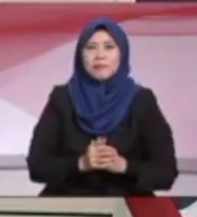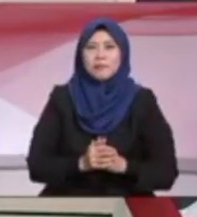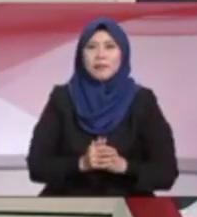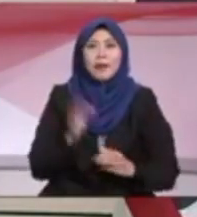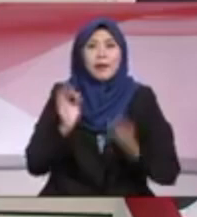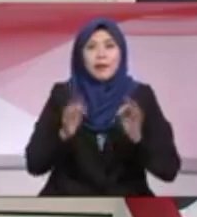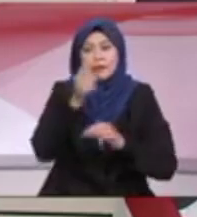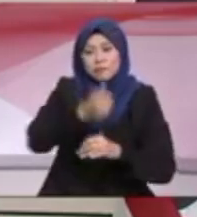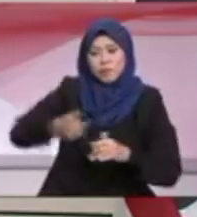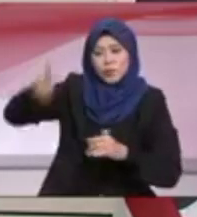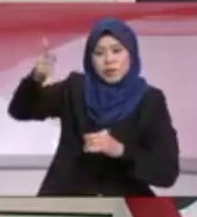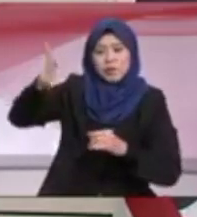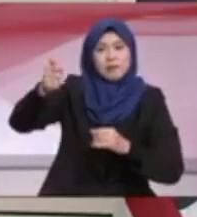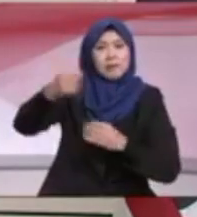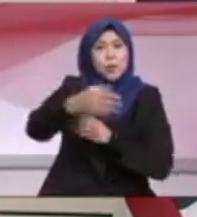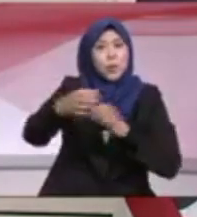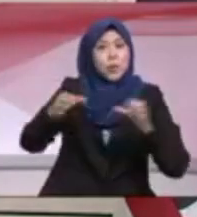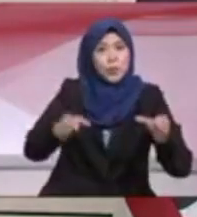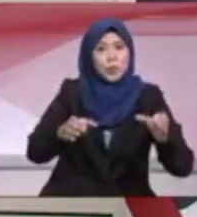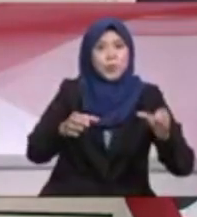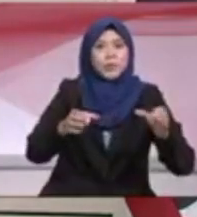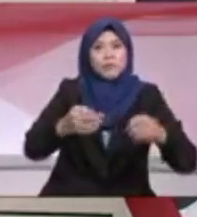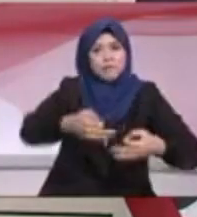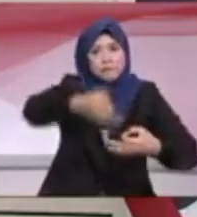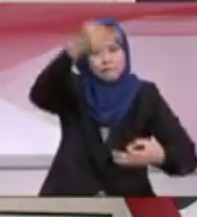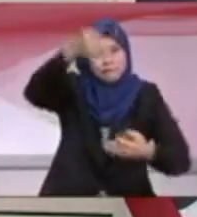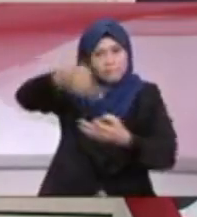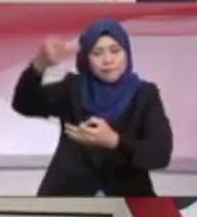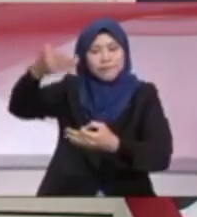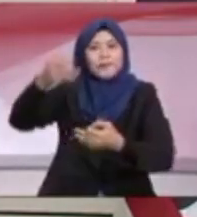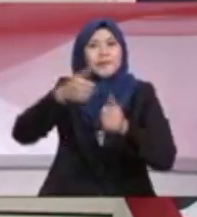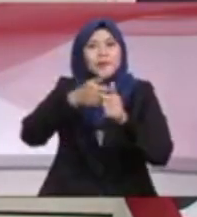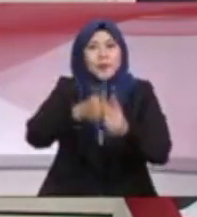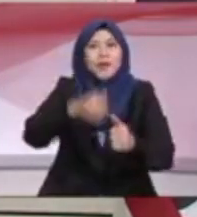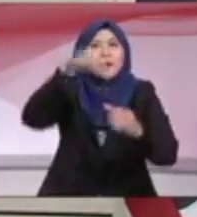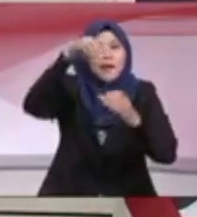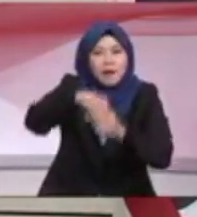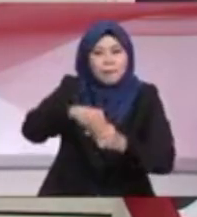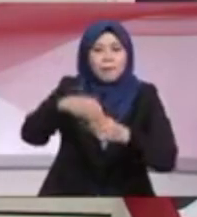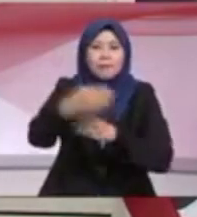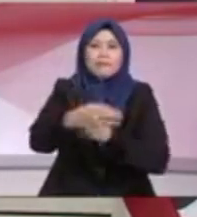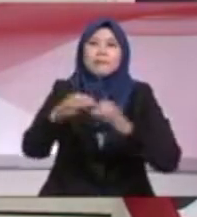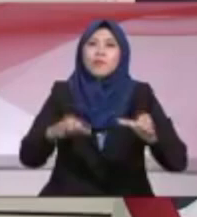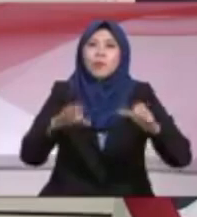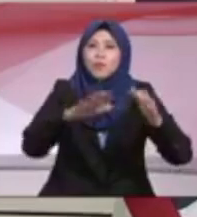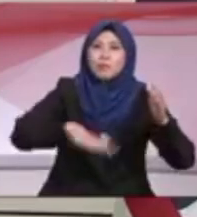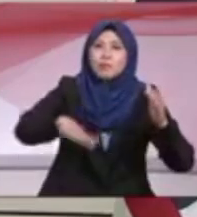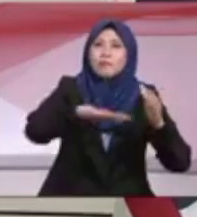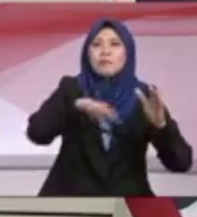kondo ianya berkaitan dengan peraturan di dalam kondo tersebut seperti